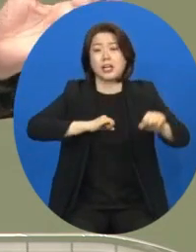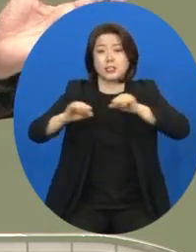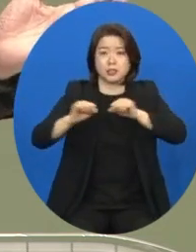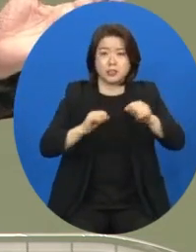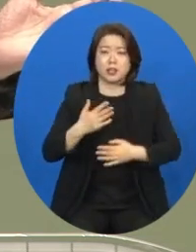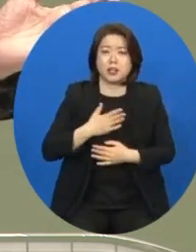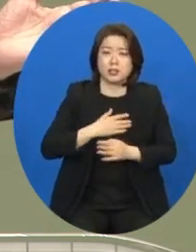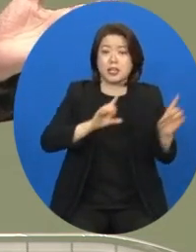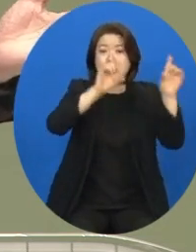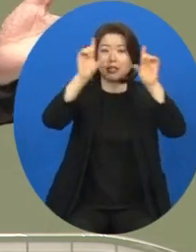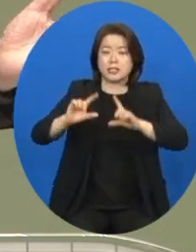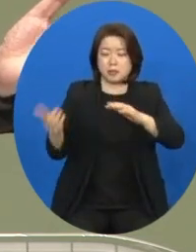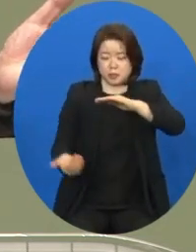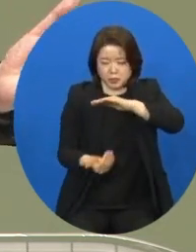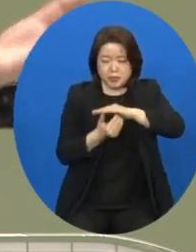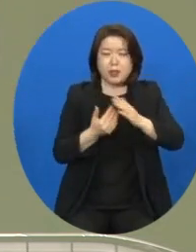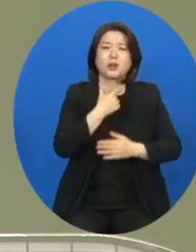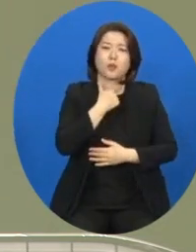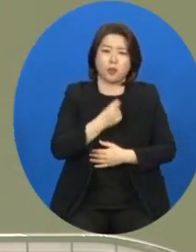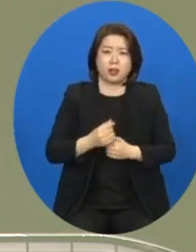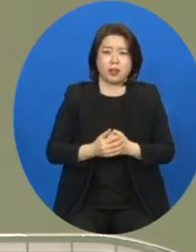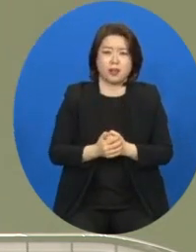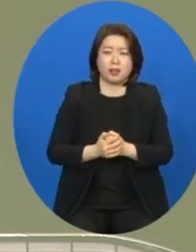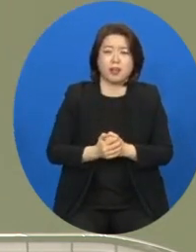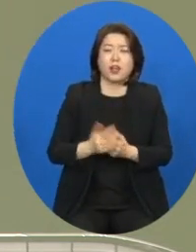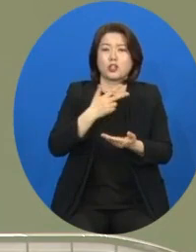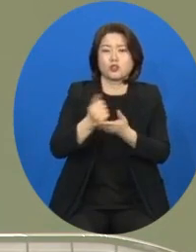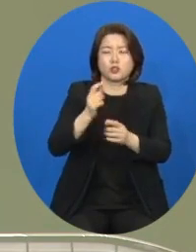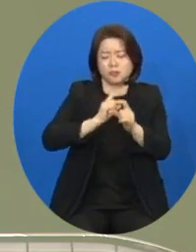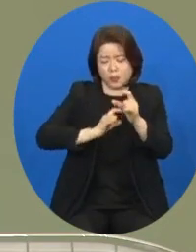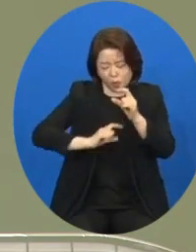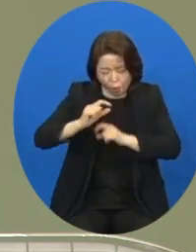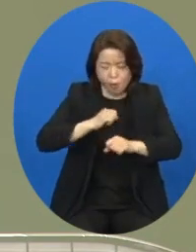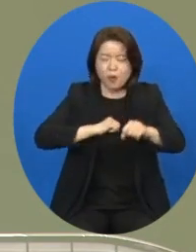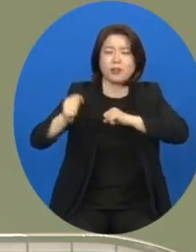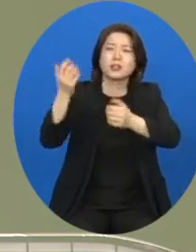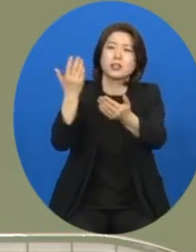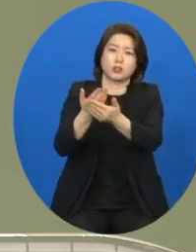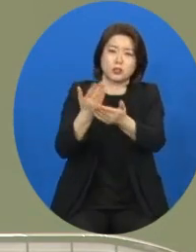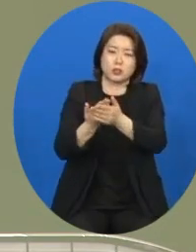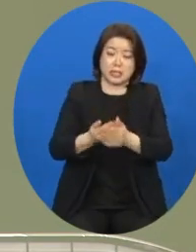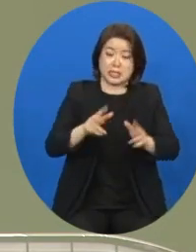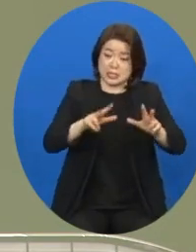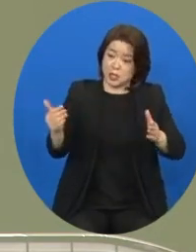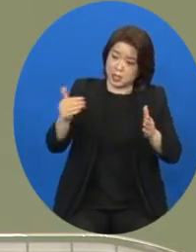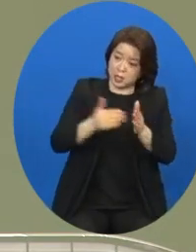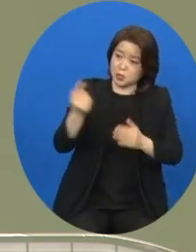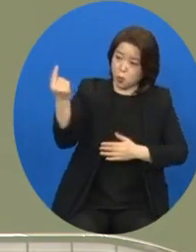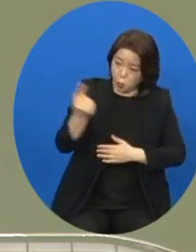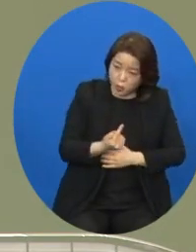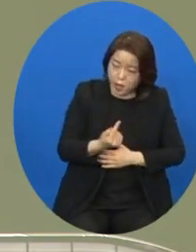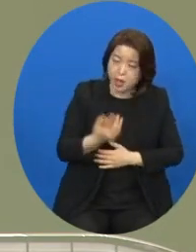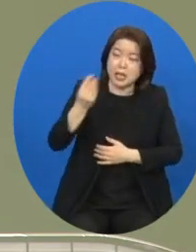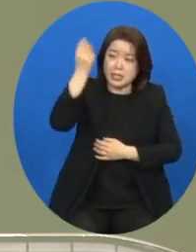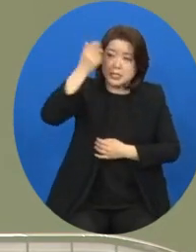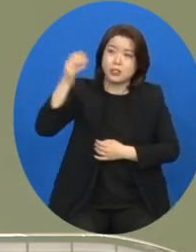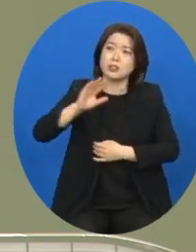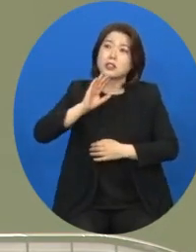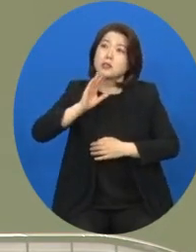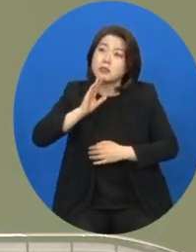제 삶 속에 일어나기 원합니다. 주님, 더 역사해 주세요. 여기까지 오게 하신 것이 주의 성령의